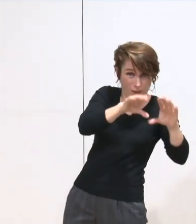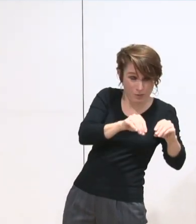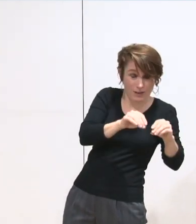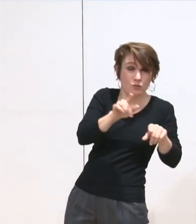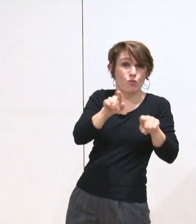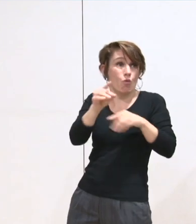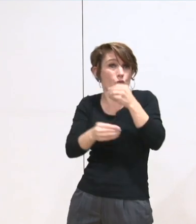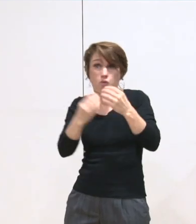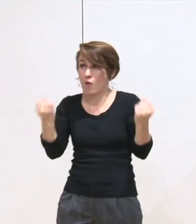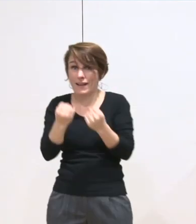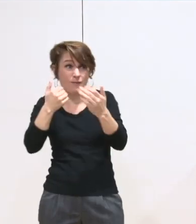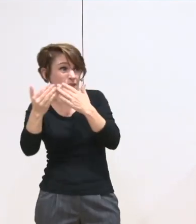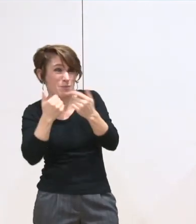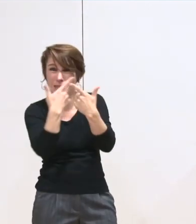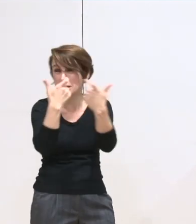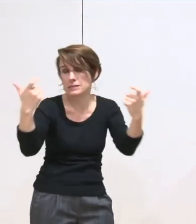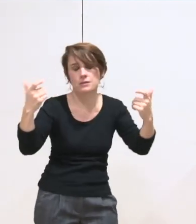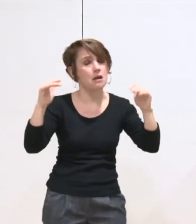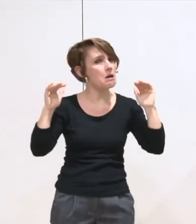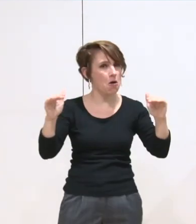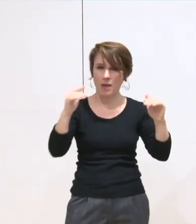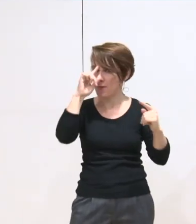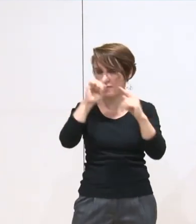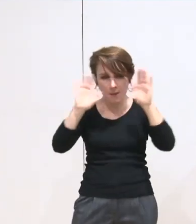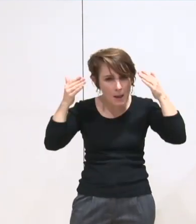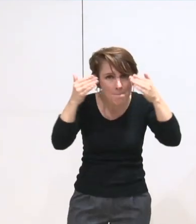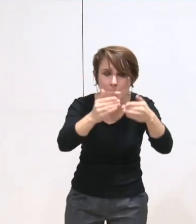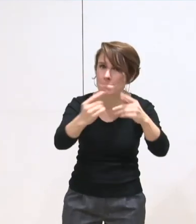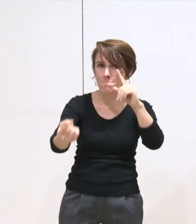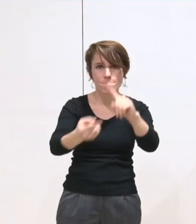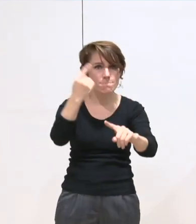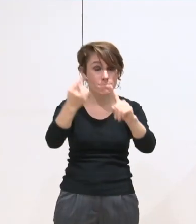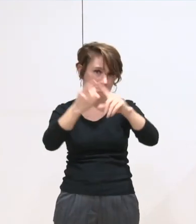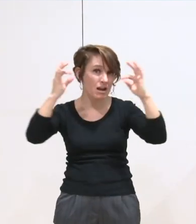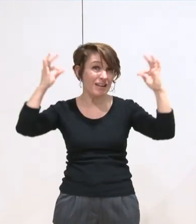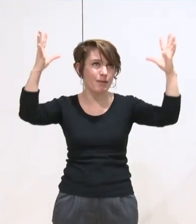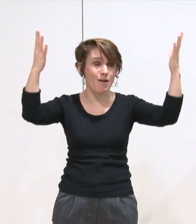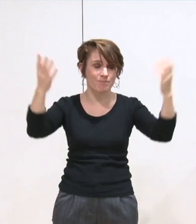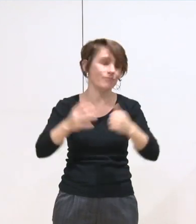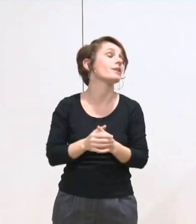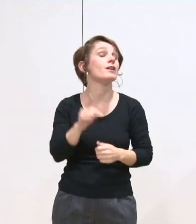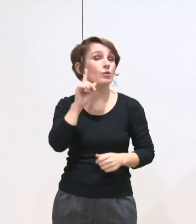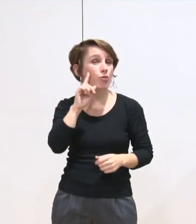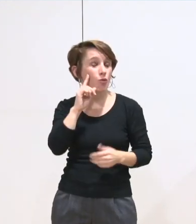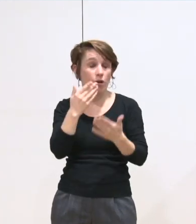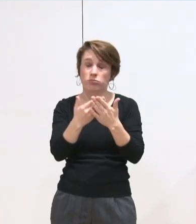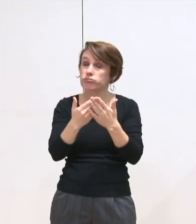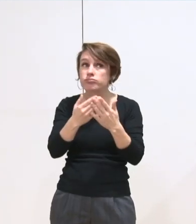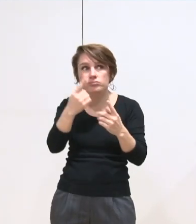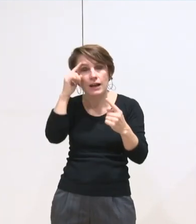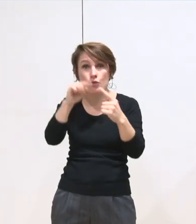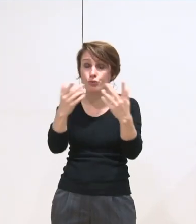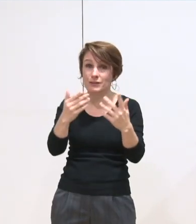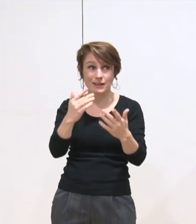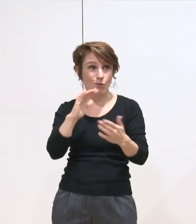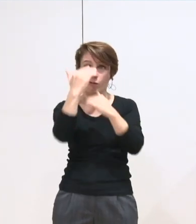notre activité. Il en va de notre intérêt commun à toutes et à tous, ici dans